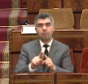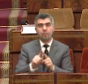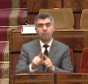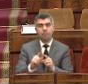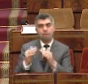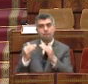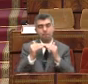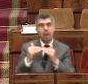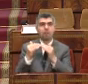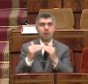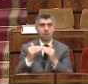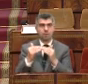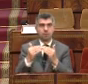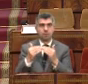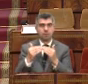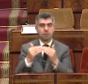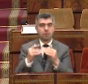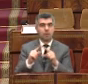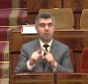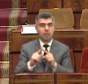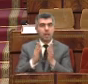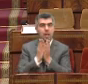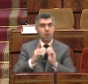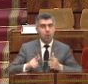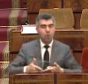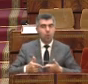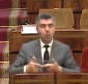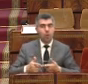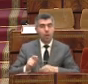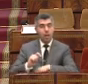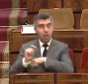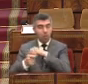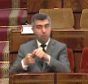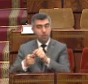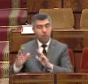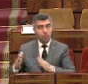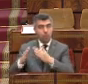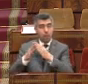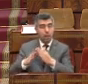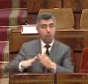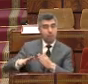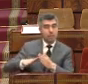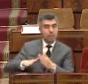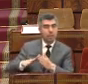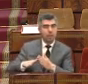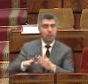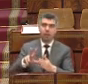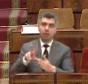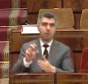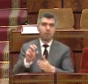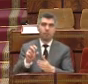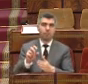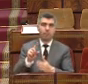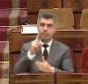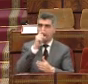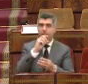الفرص ما بين المؤسسات اللي هما في العالم الجبلي وفي العالم الحضري، نحن نعلم انكم تتقاسمون هذا المشكل